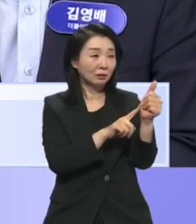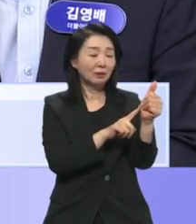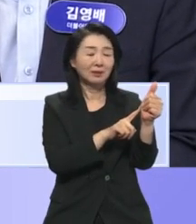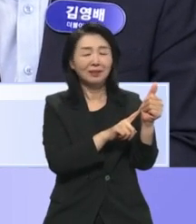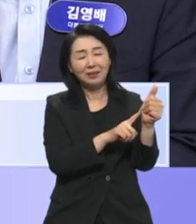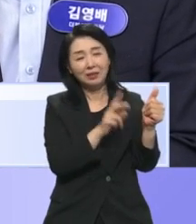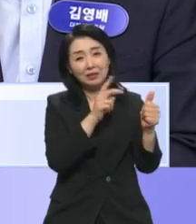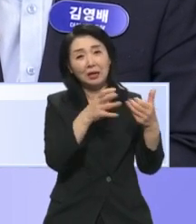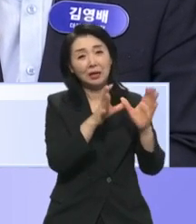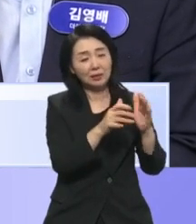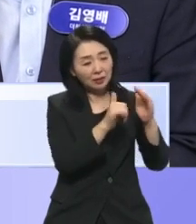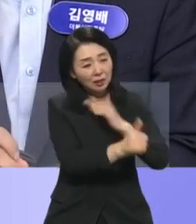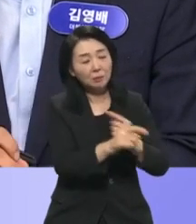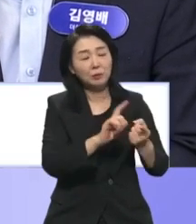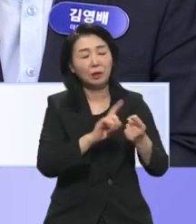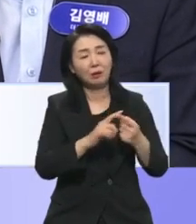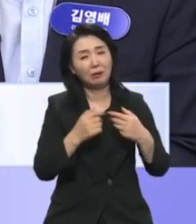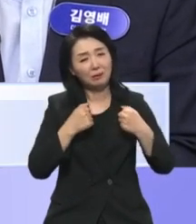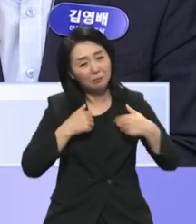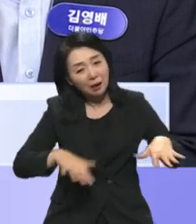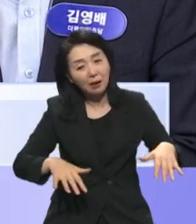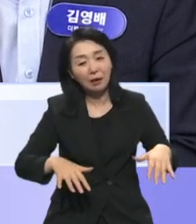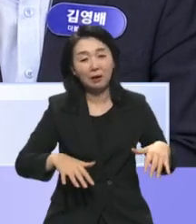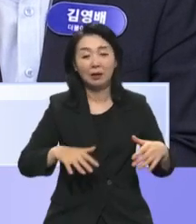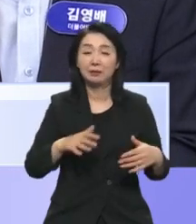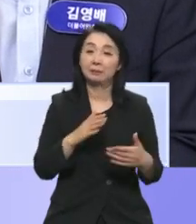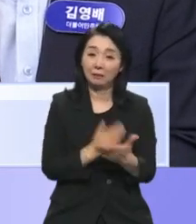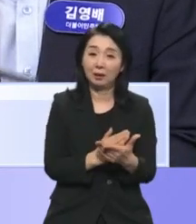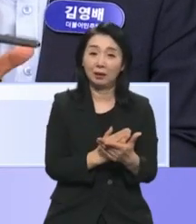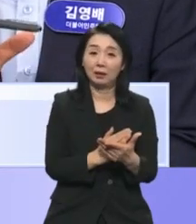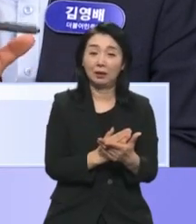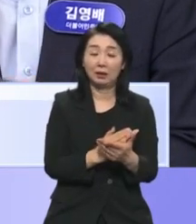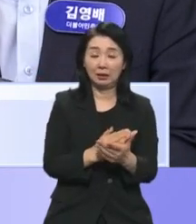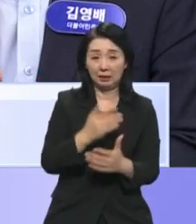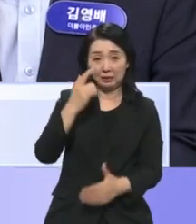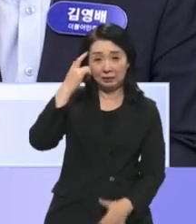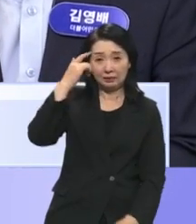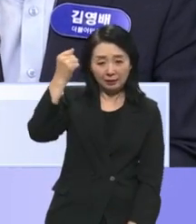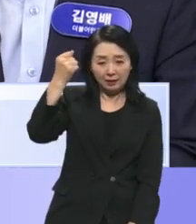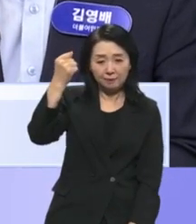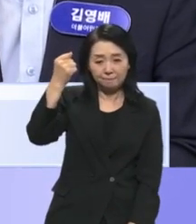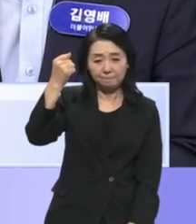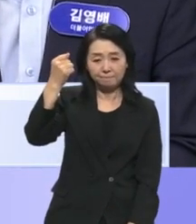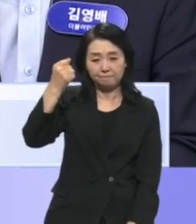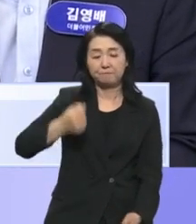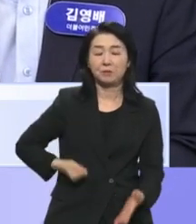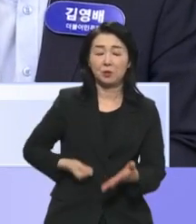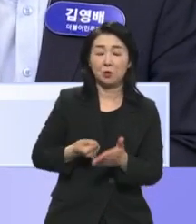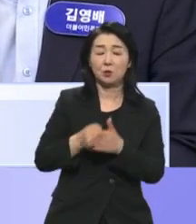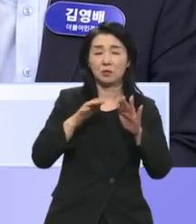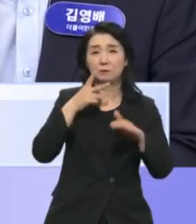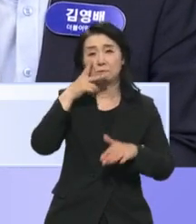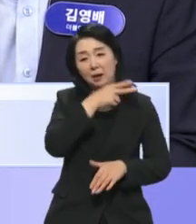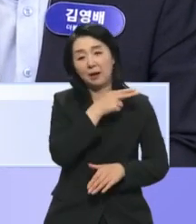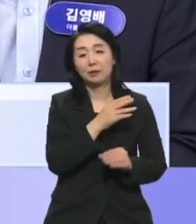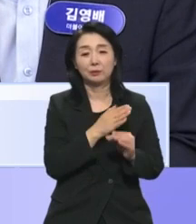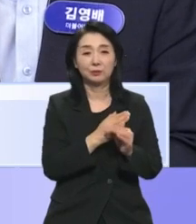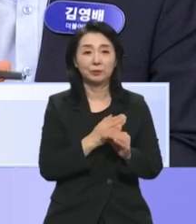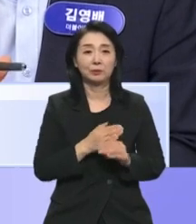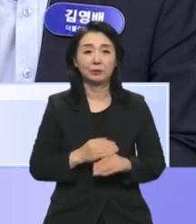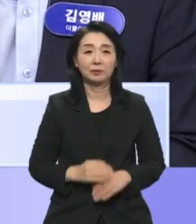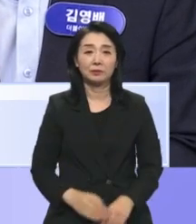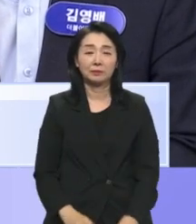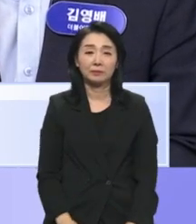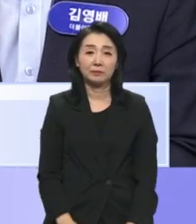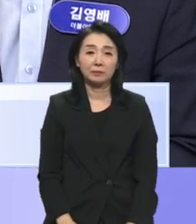더 이상은 이렇게 그냥 무기력하게 가서는 안 되겠다 뭐 이런 이제 각오를 가지고 지금 단식까지 하고 있는 거거든요